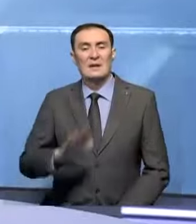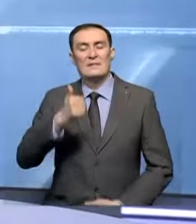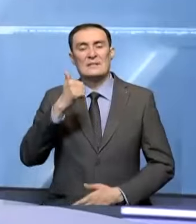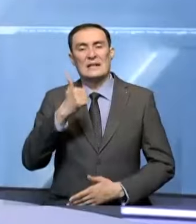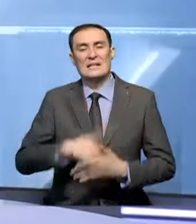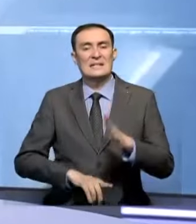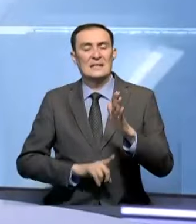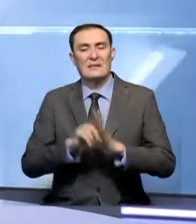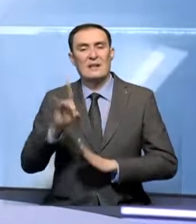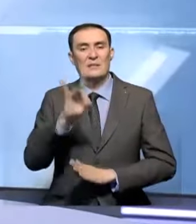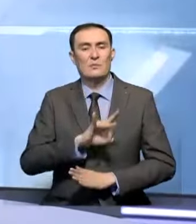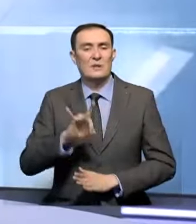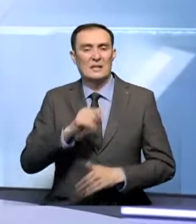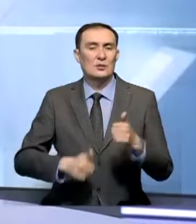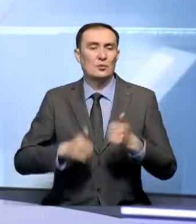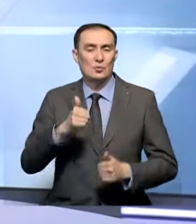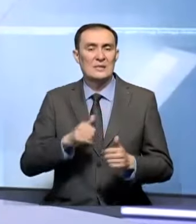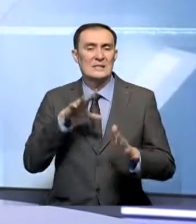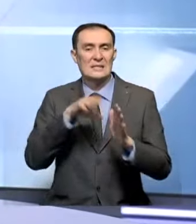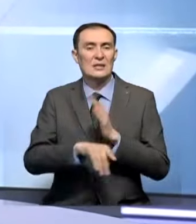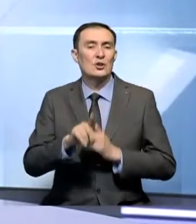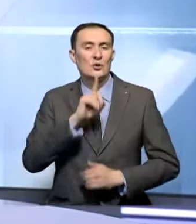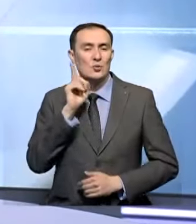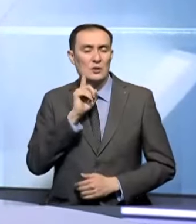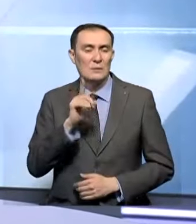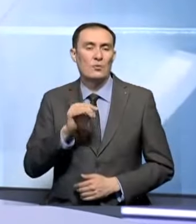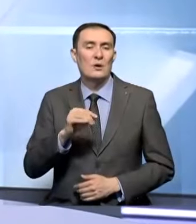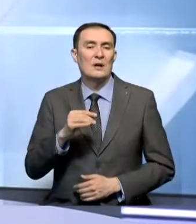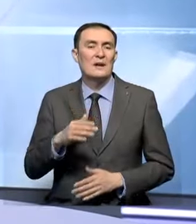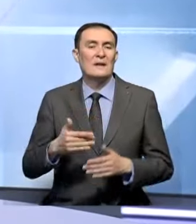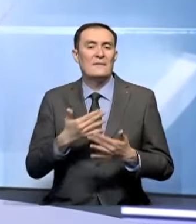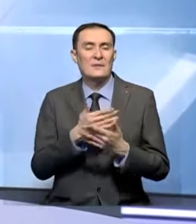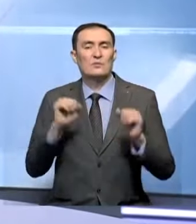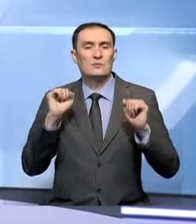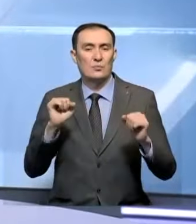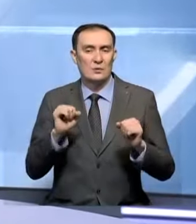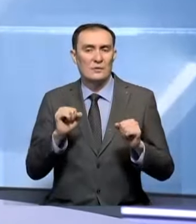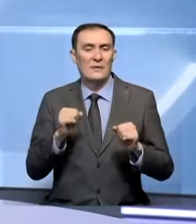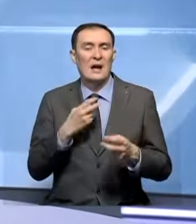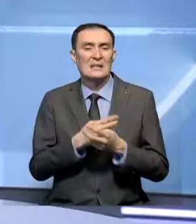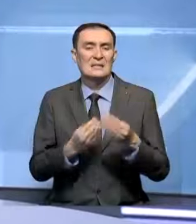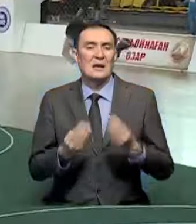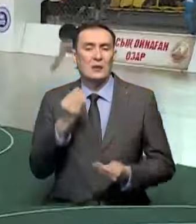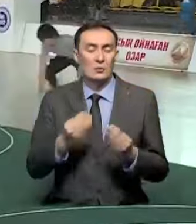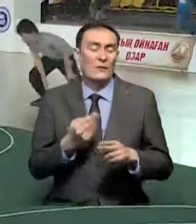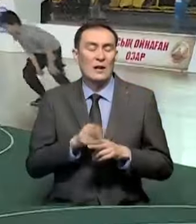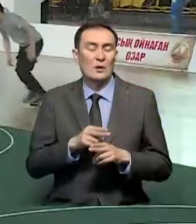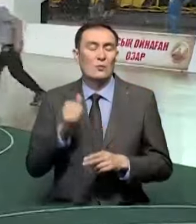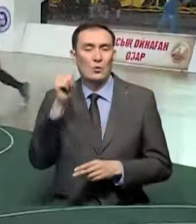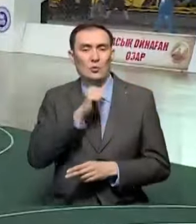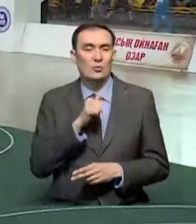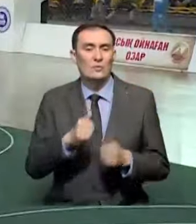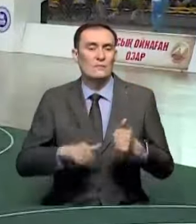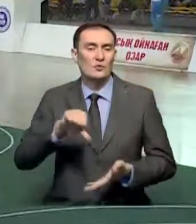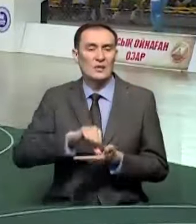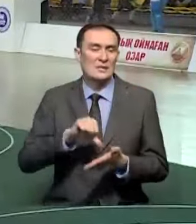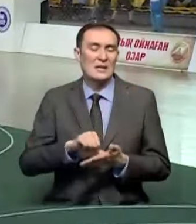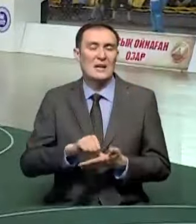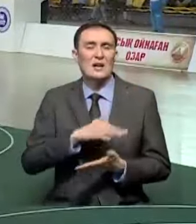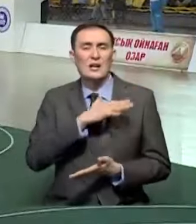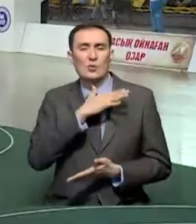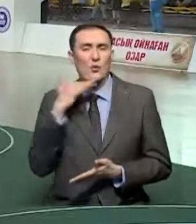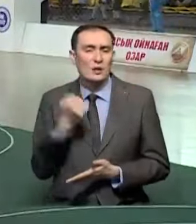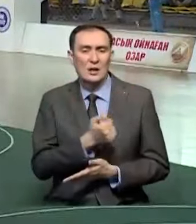в столице стартовал Республиканский турнир среди юношей по национальному виду спорта асату в этом году в соревнованиях принимает